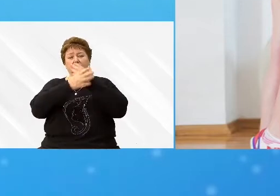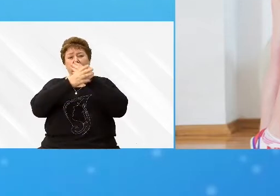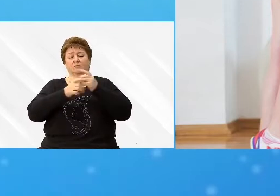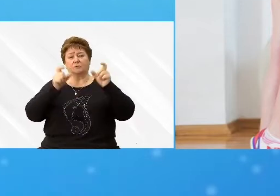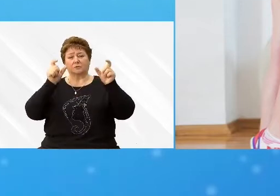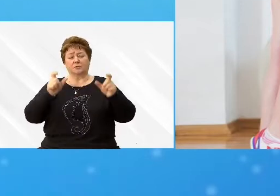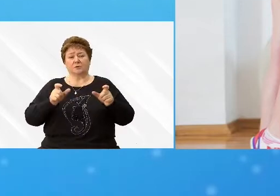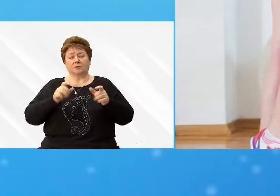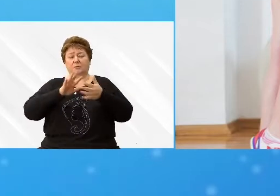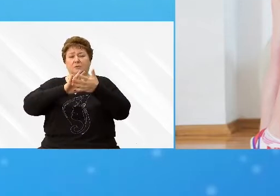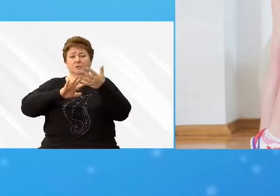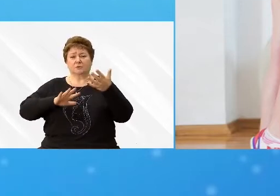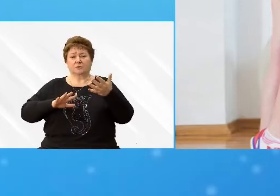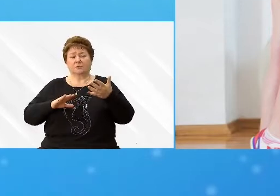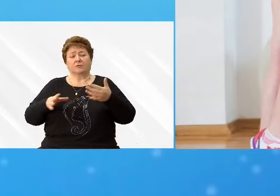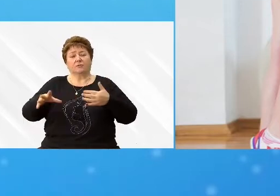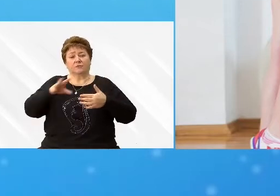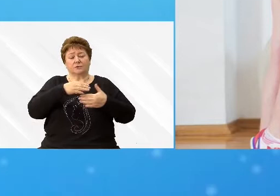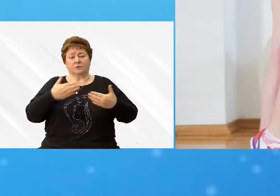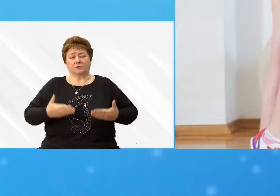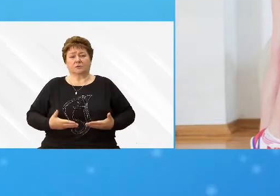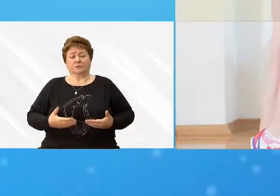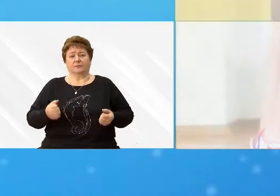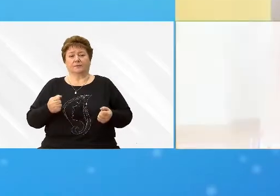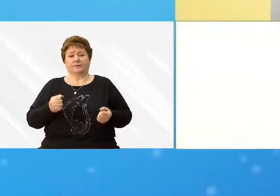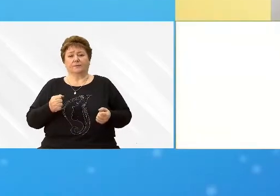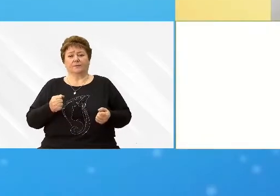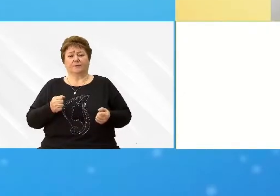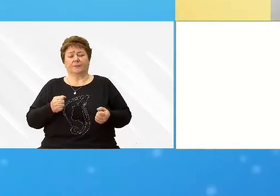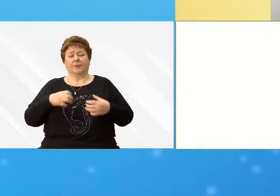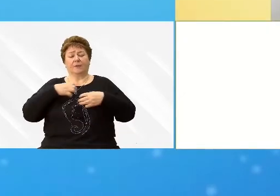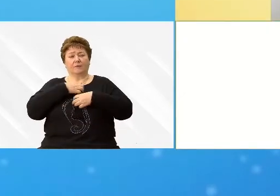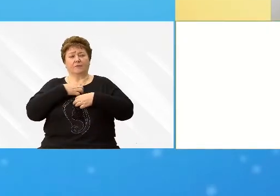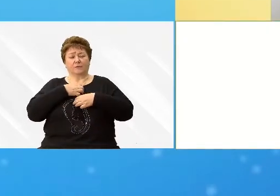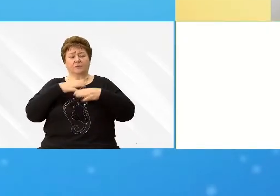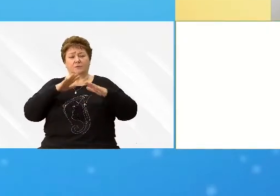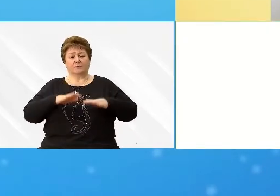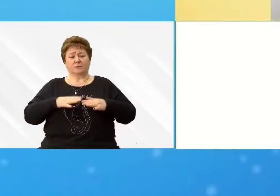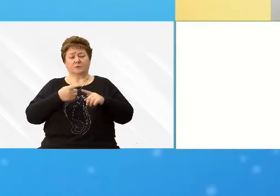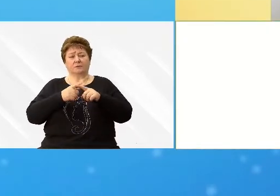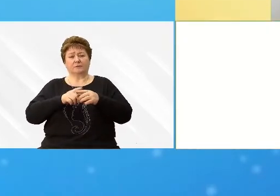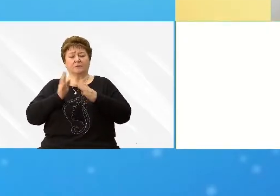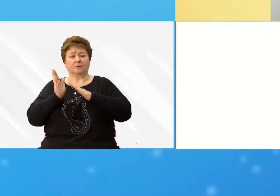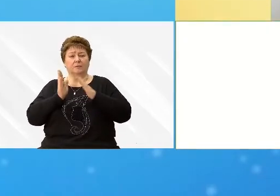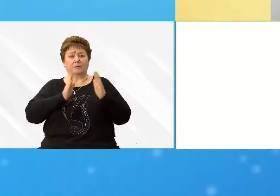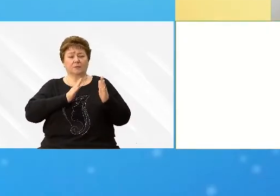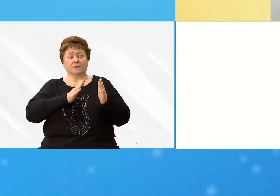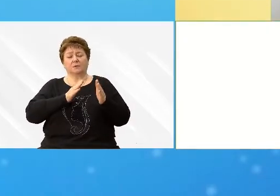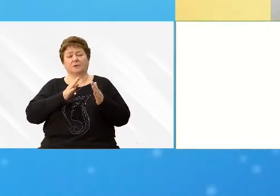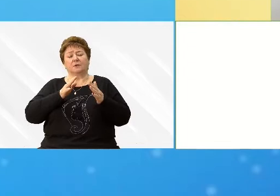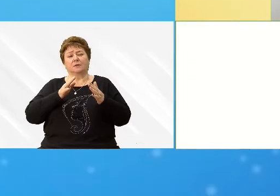человеком на протяжении всей жизни важное место в этом процессе занимает